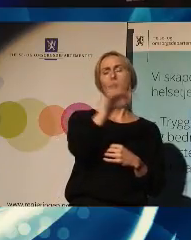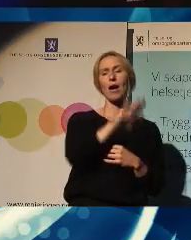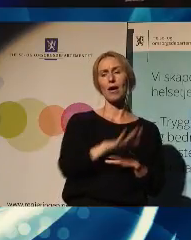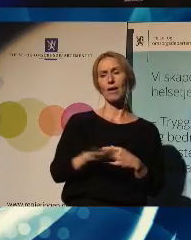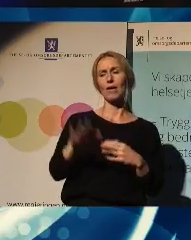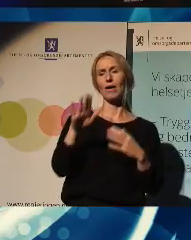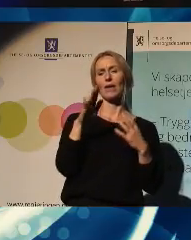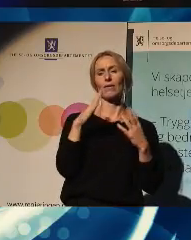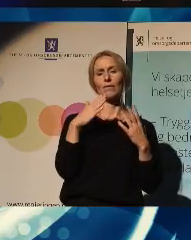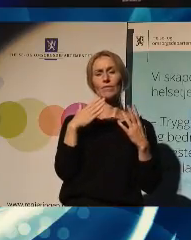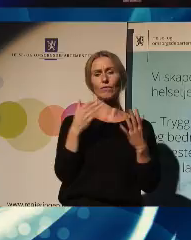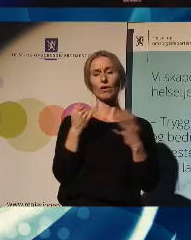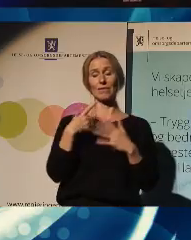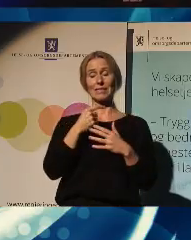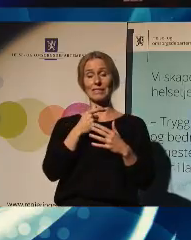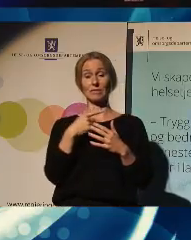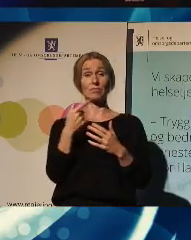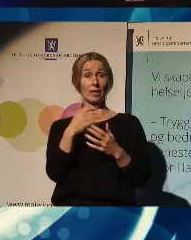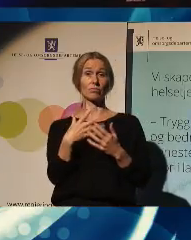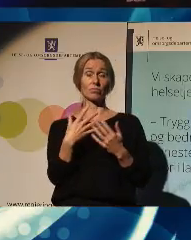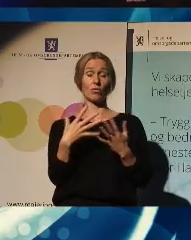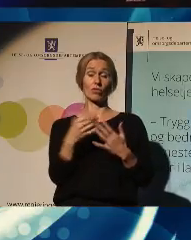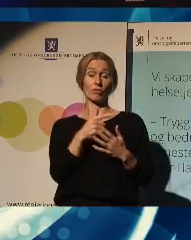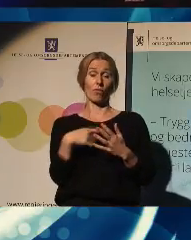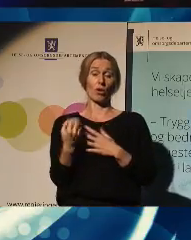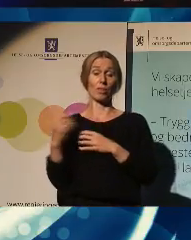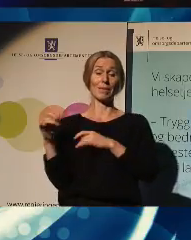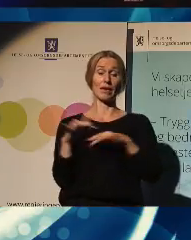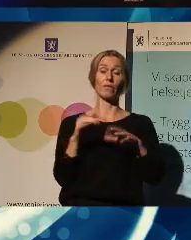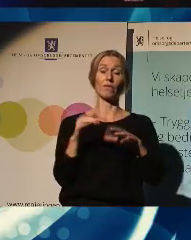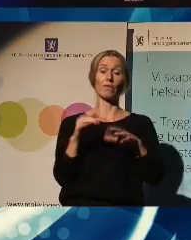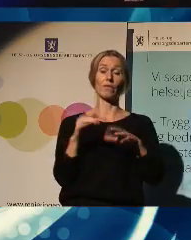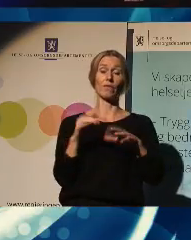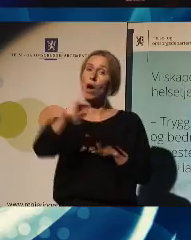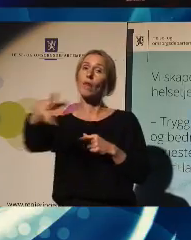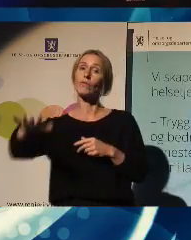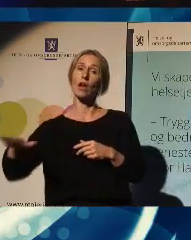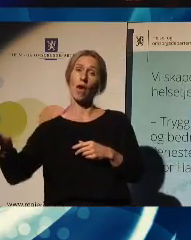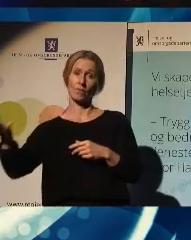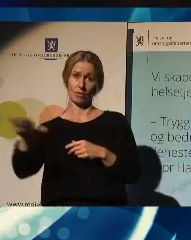sett våre migranter kommer fra, men det også fra andre land.